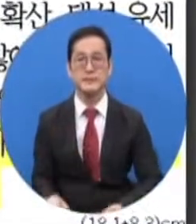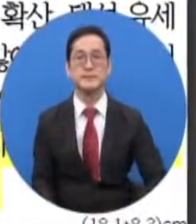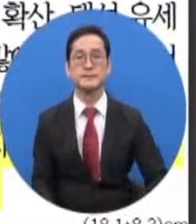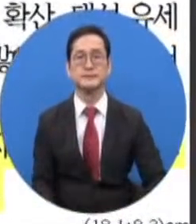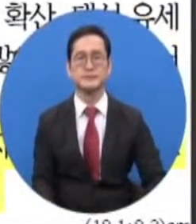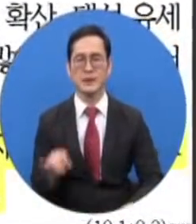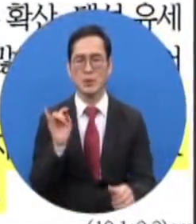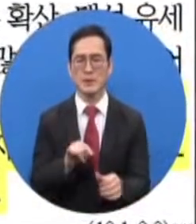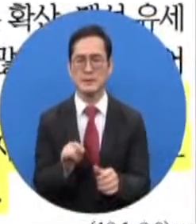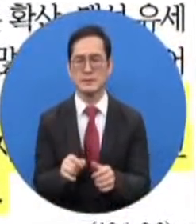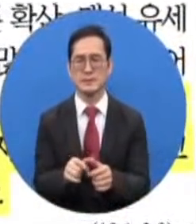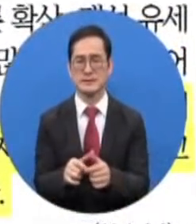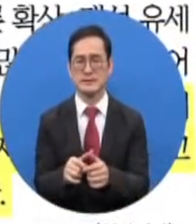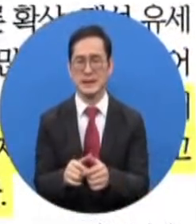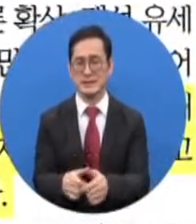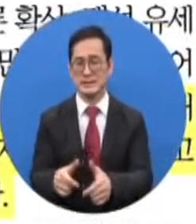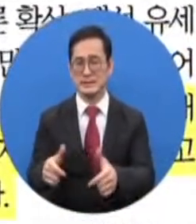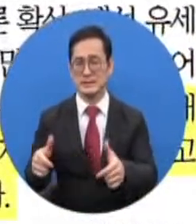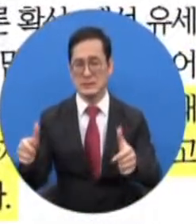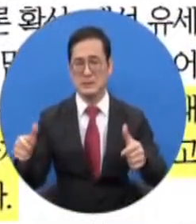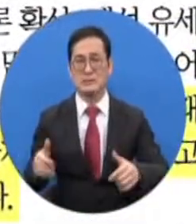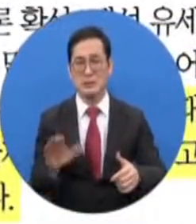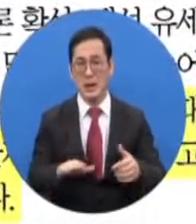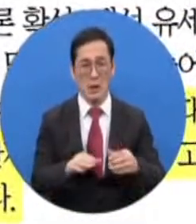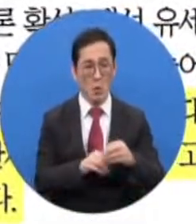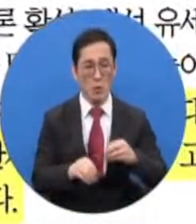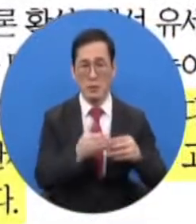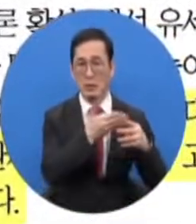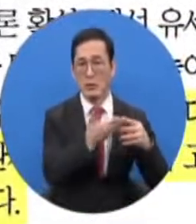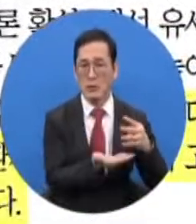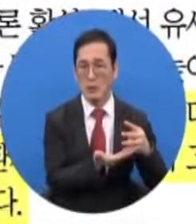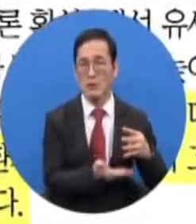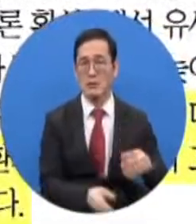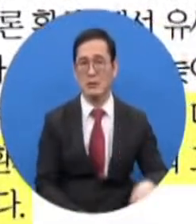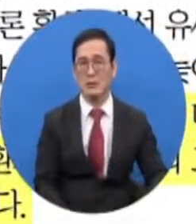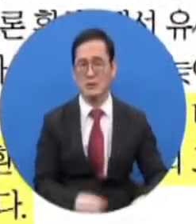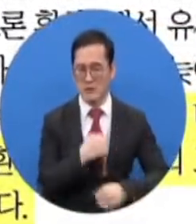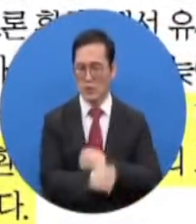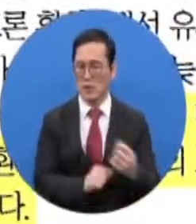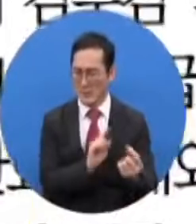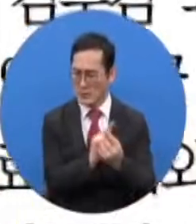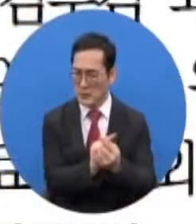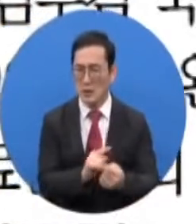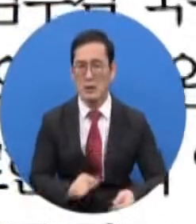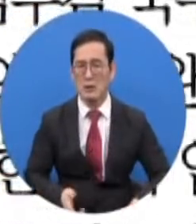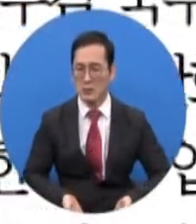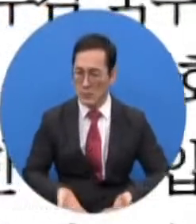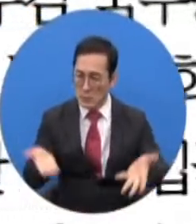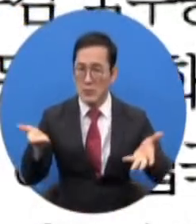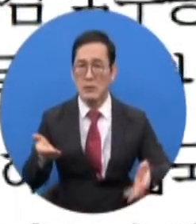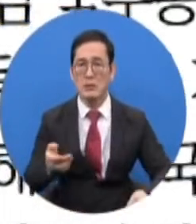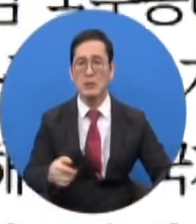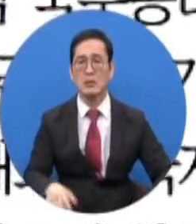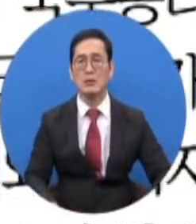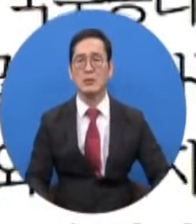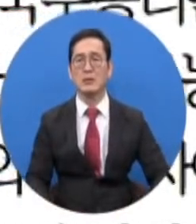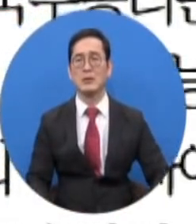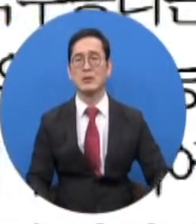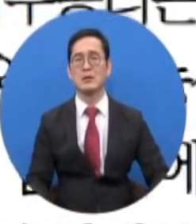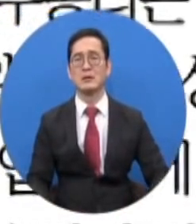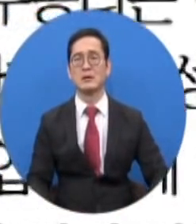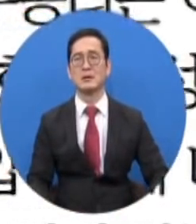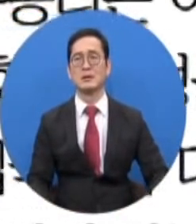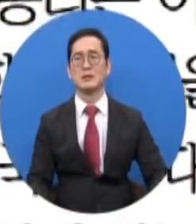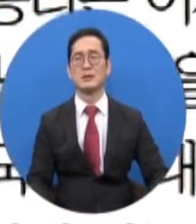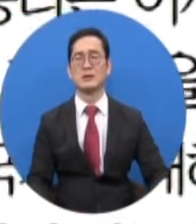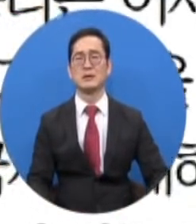확진자 늘수록 더 푸는 방역, 과연 이게 정상인가? 성급하게 방역 고삐를 늦추면 이렇게